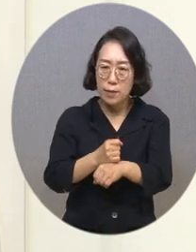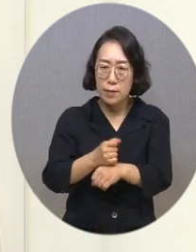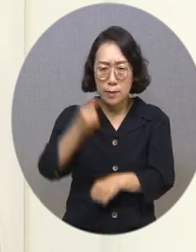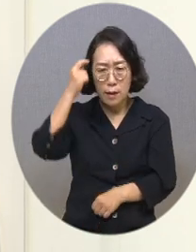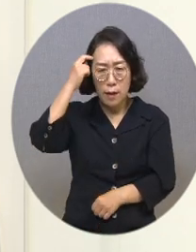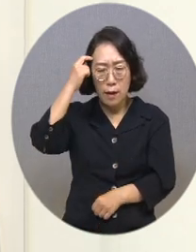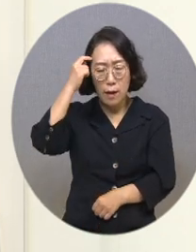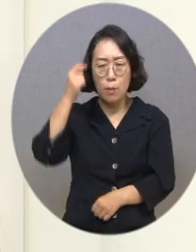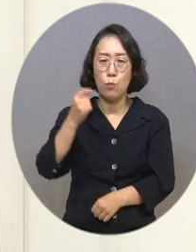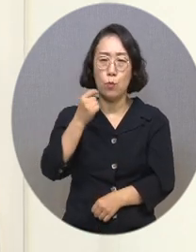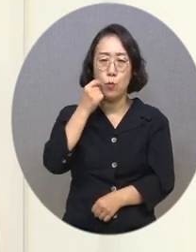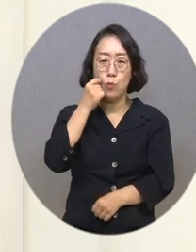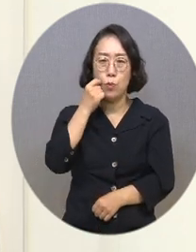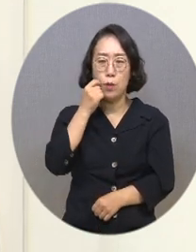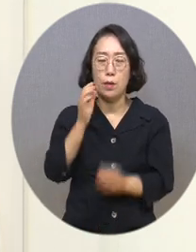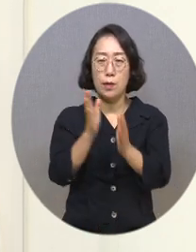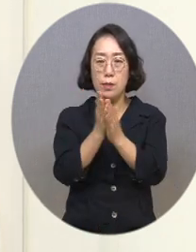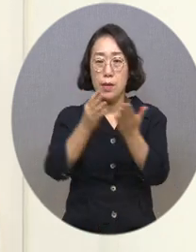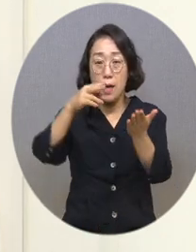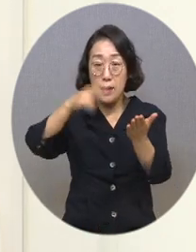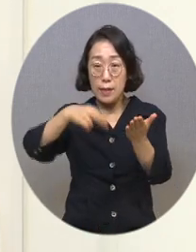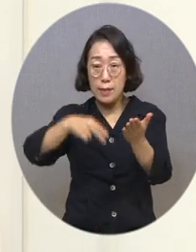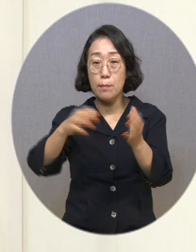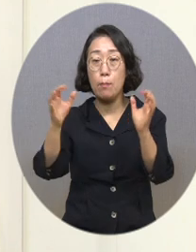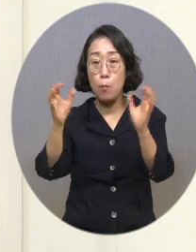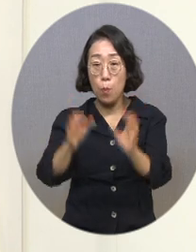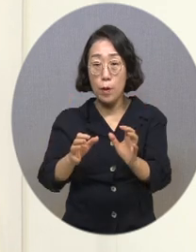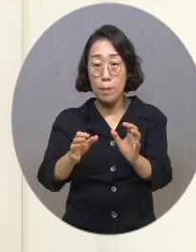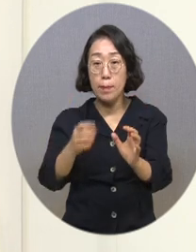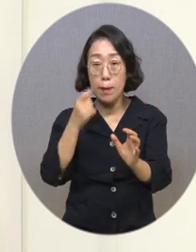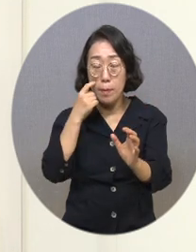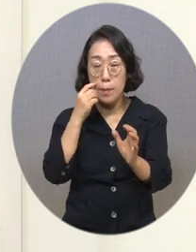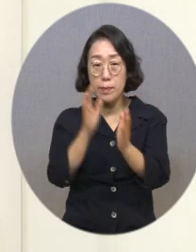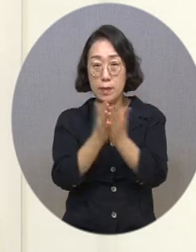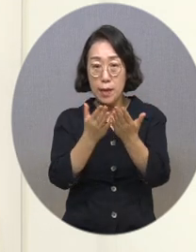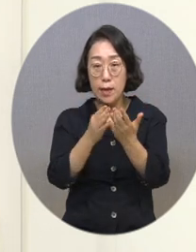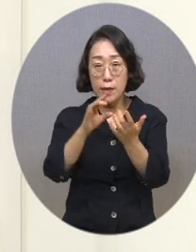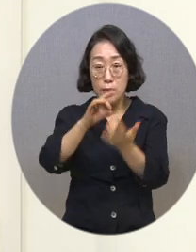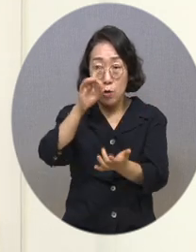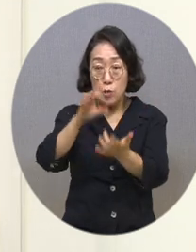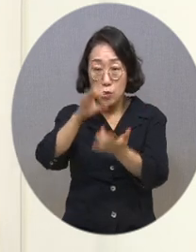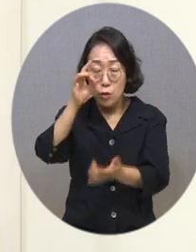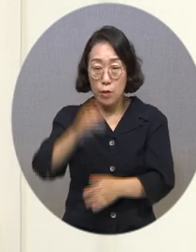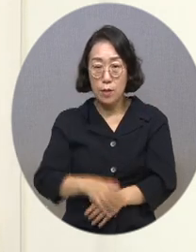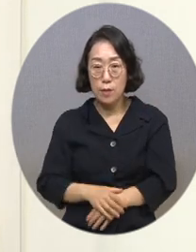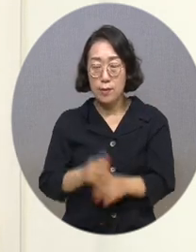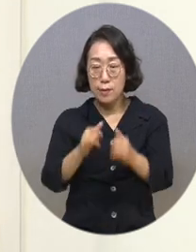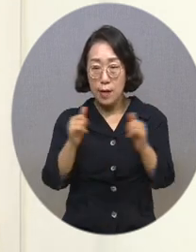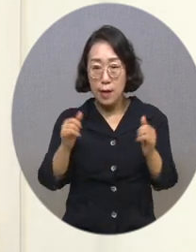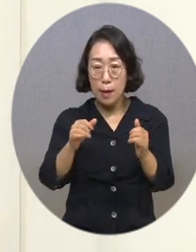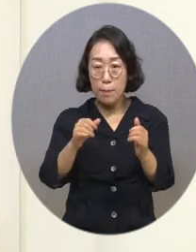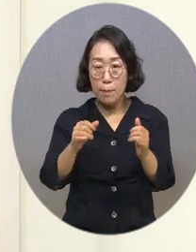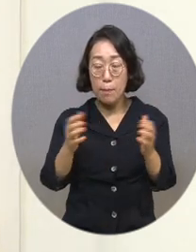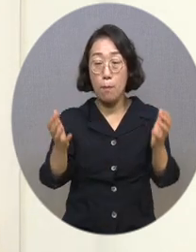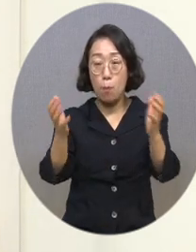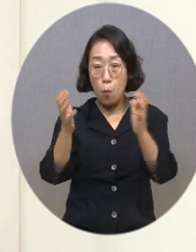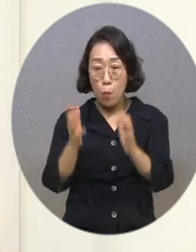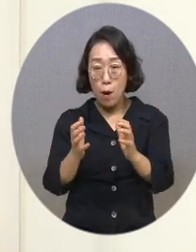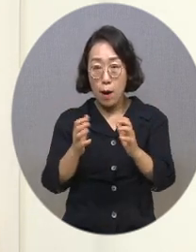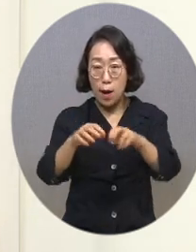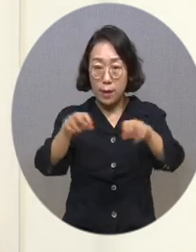못해서 독서 모임을 열어봤어요. 그래서 독서 책을 선정을 해서 사람을 모아서